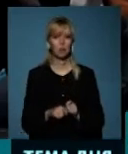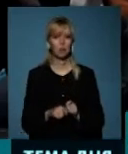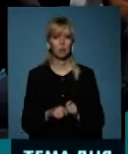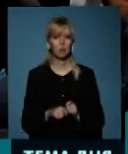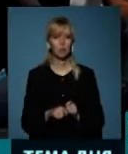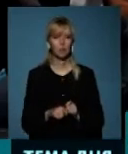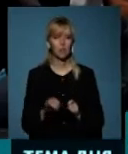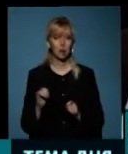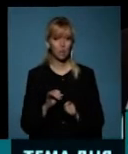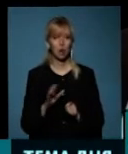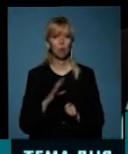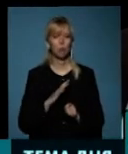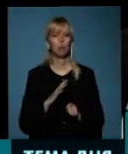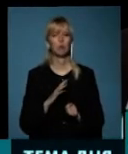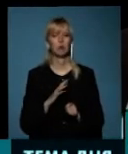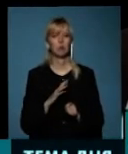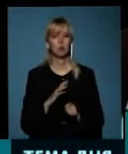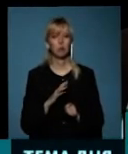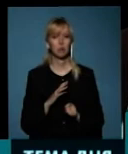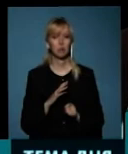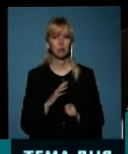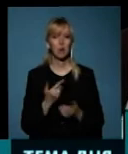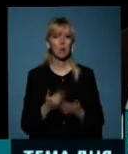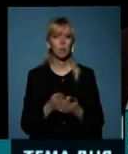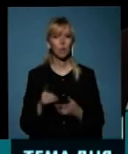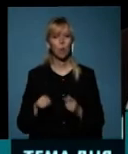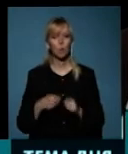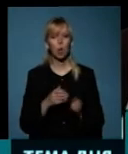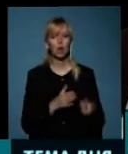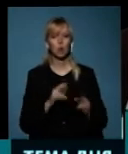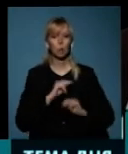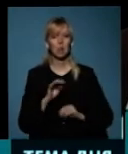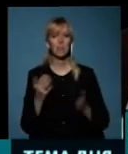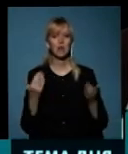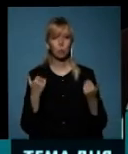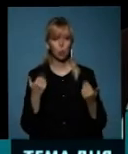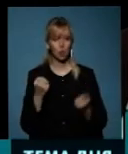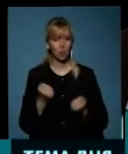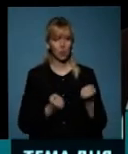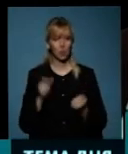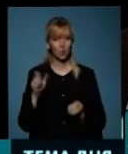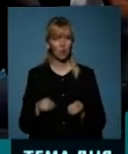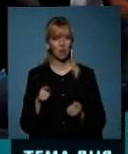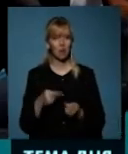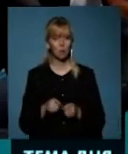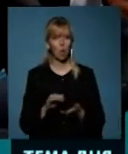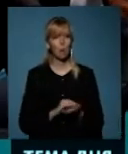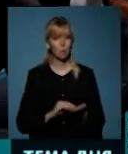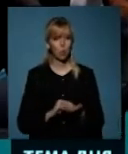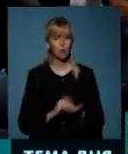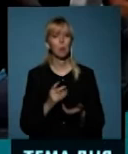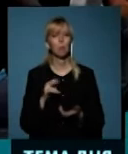все? І були накладені, бо тому що, наприклад, він порушував режим праці і відпочинку. Але це ж їх повторно перевіряли, потім